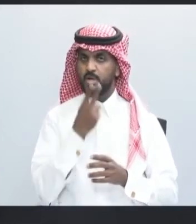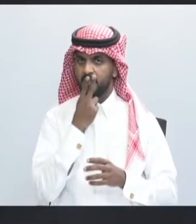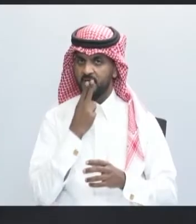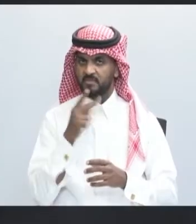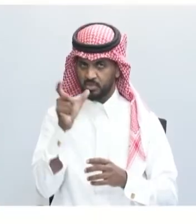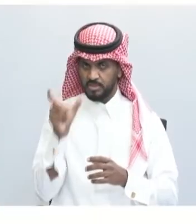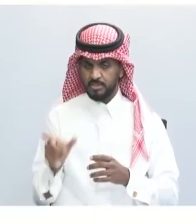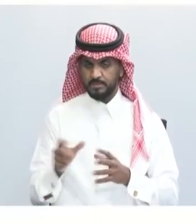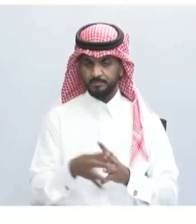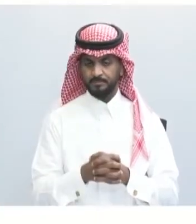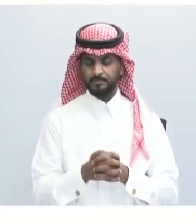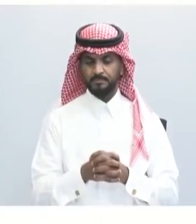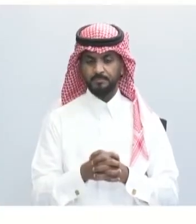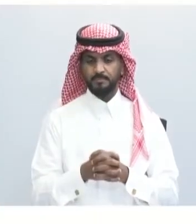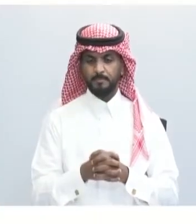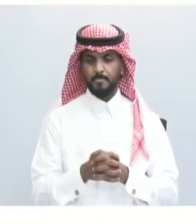الشخصيه